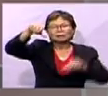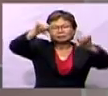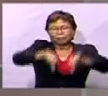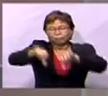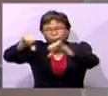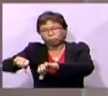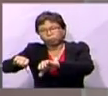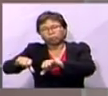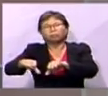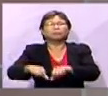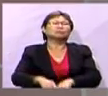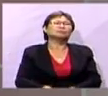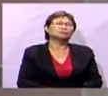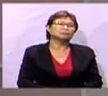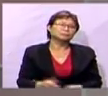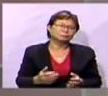kekalahan berturut-turut.